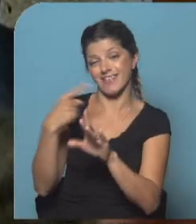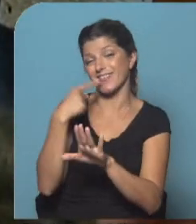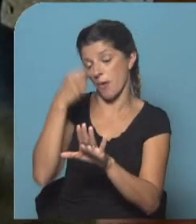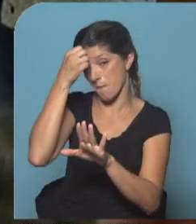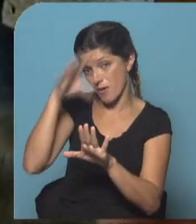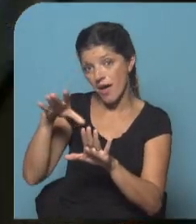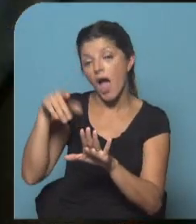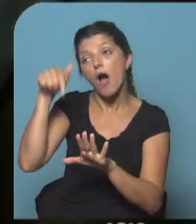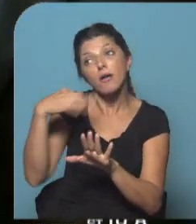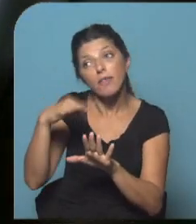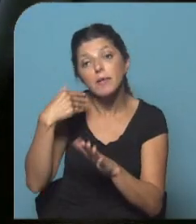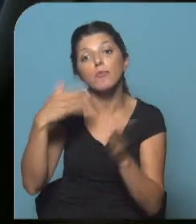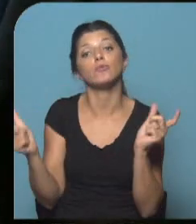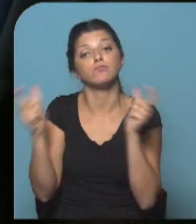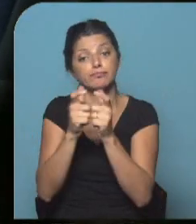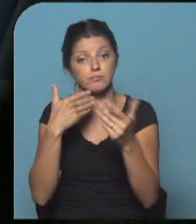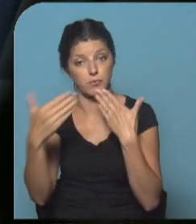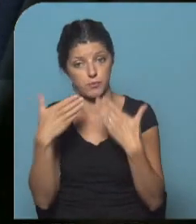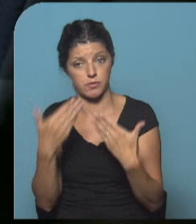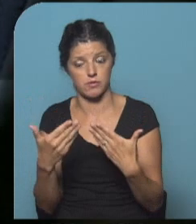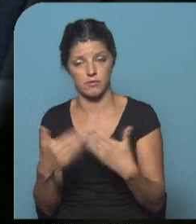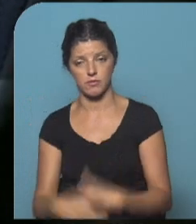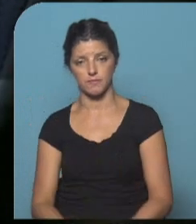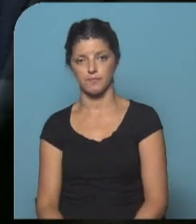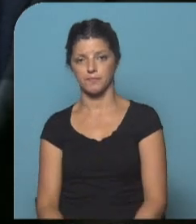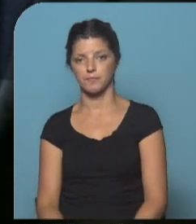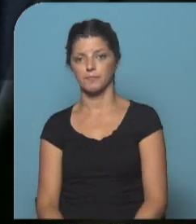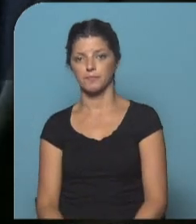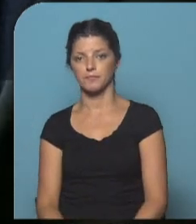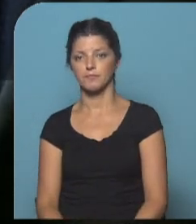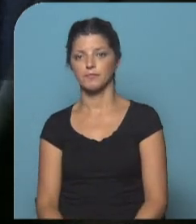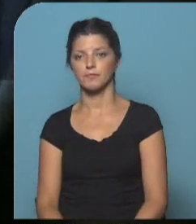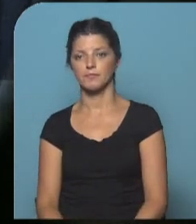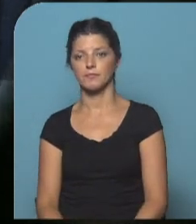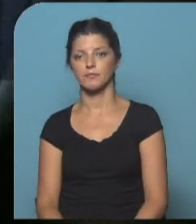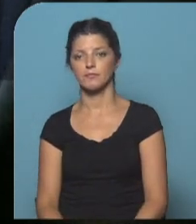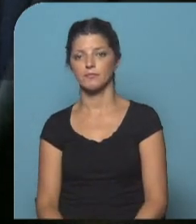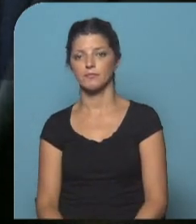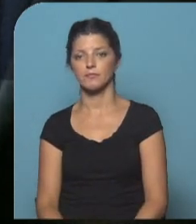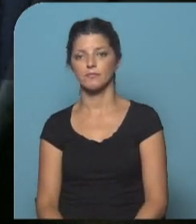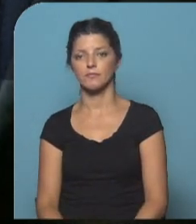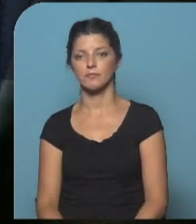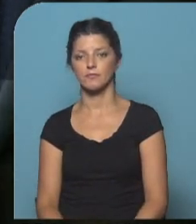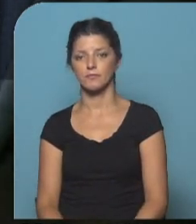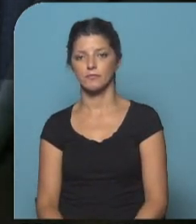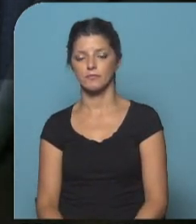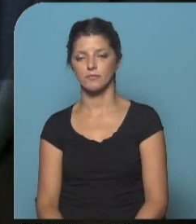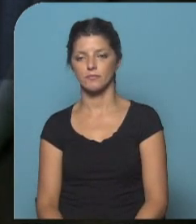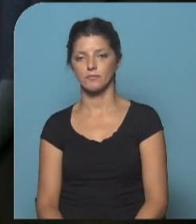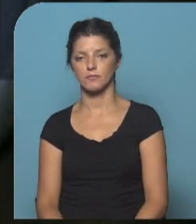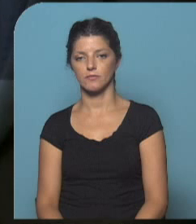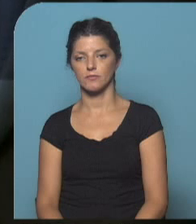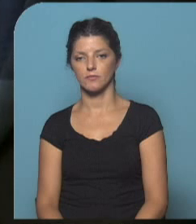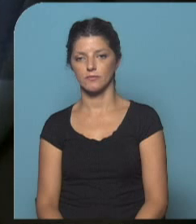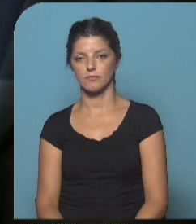ser escuchados. Això s'ha d'acabar. Cal una rectificació urgent. I el president Rajoy